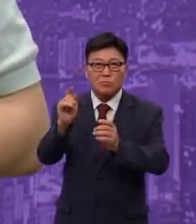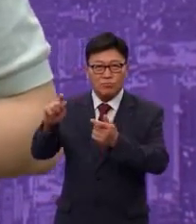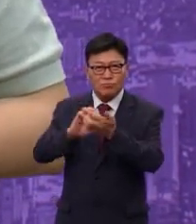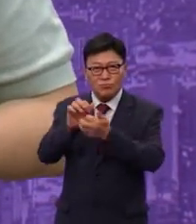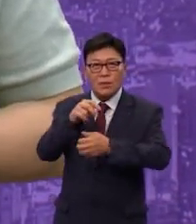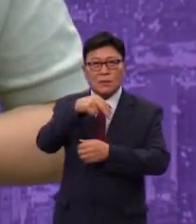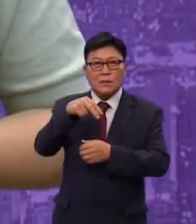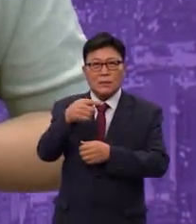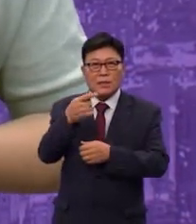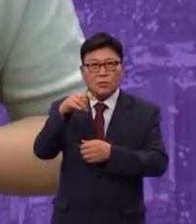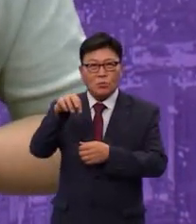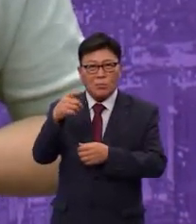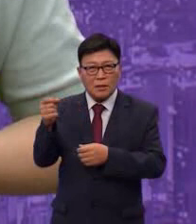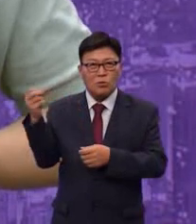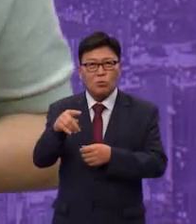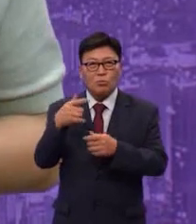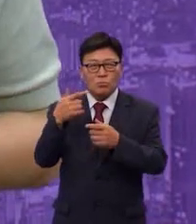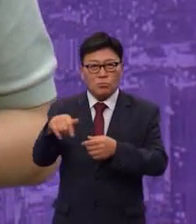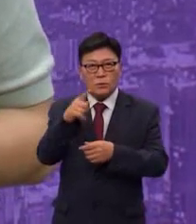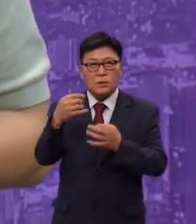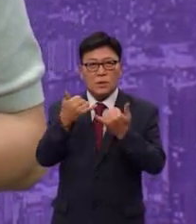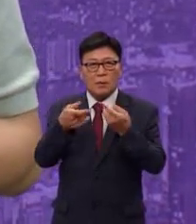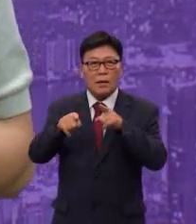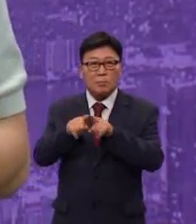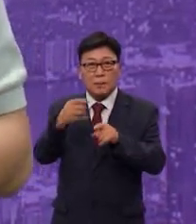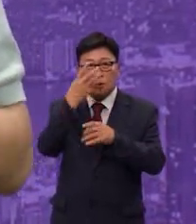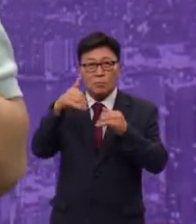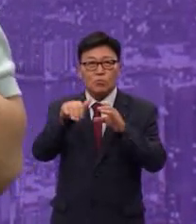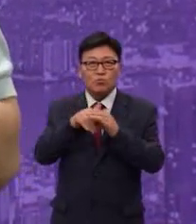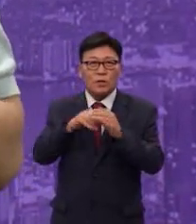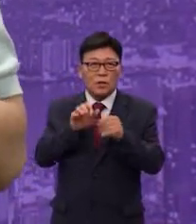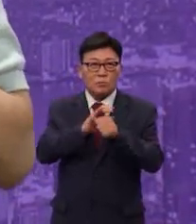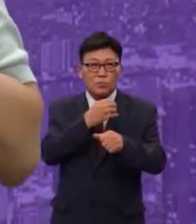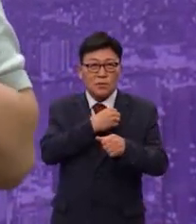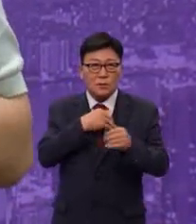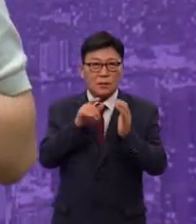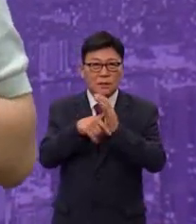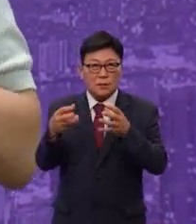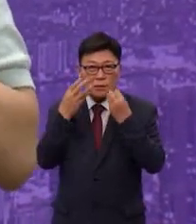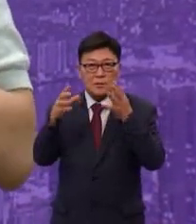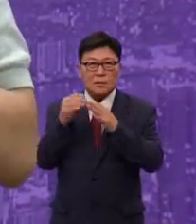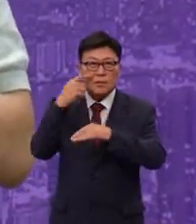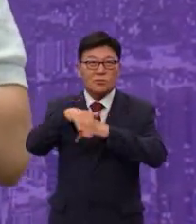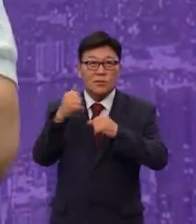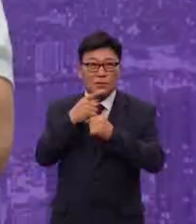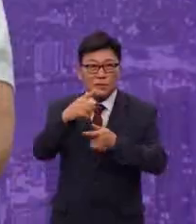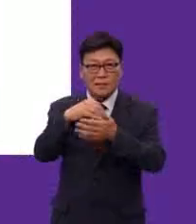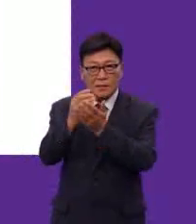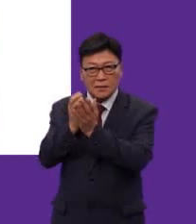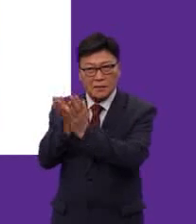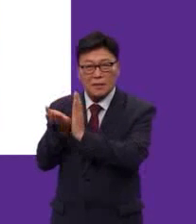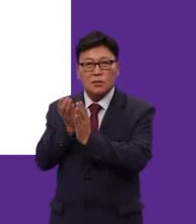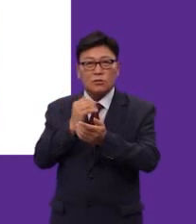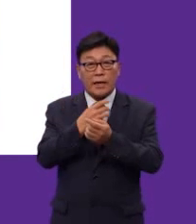청년들, 청년문화협동조합 이렇게 세 단체와 함께 기획을 했고요. 한 단체씩 생활비 대출, 주거 대출, 학자금 대출로